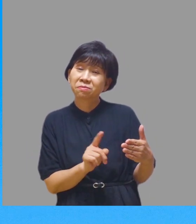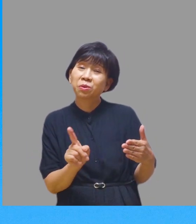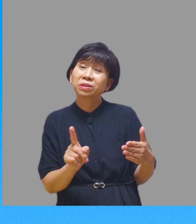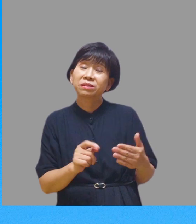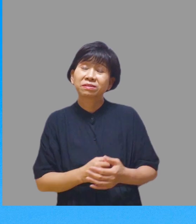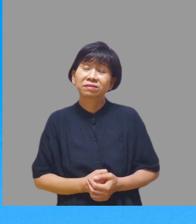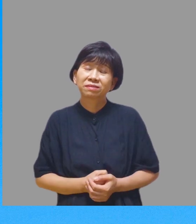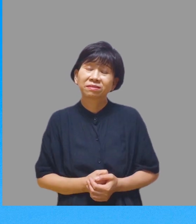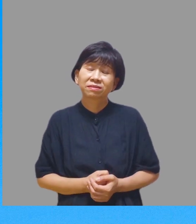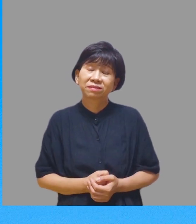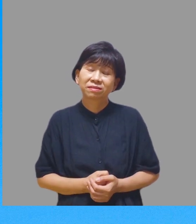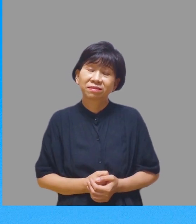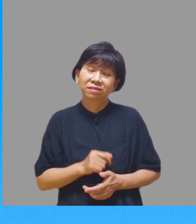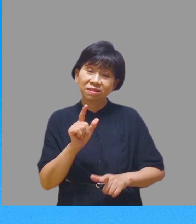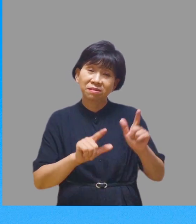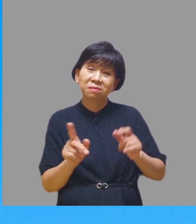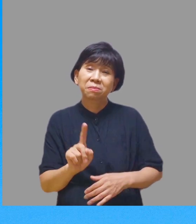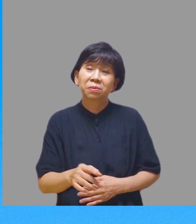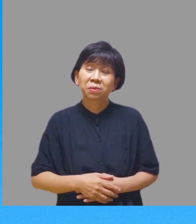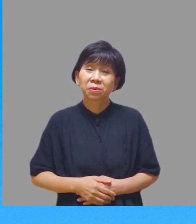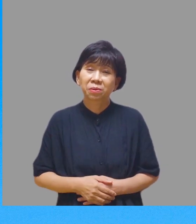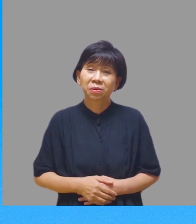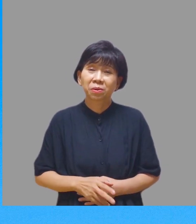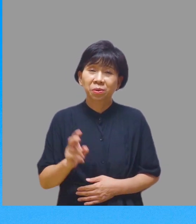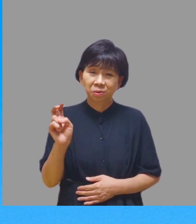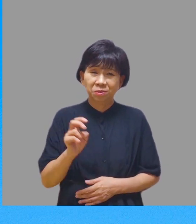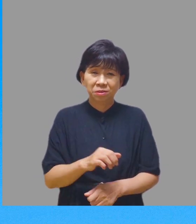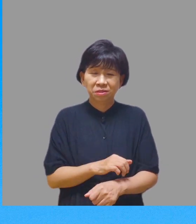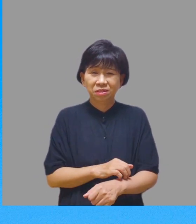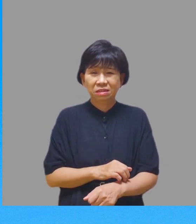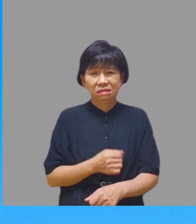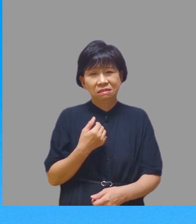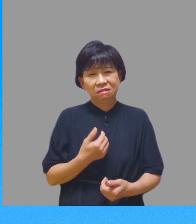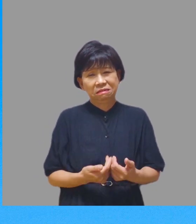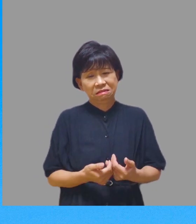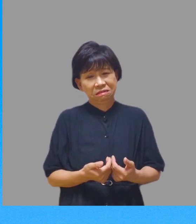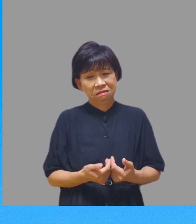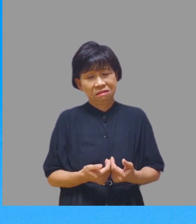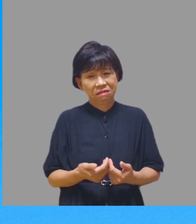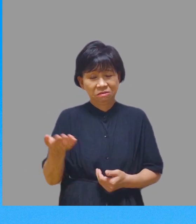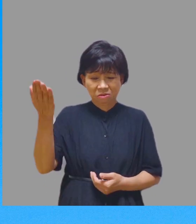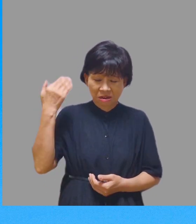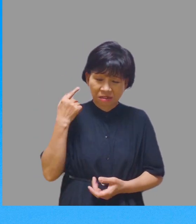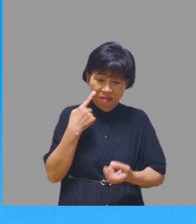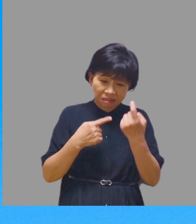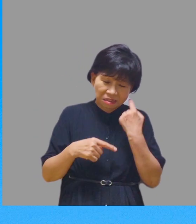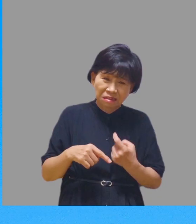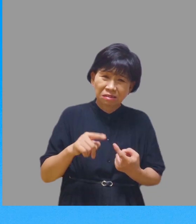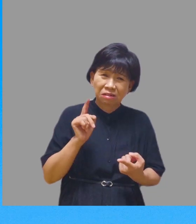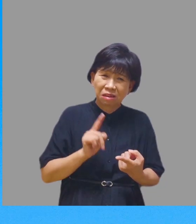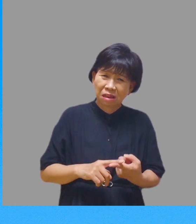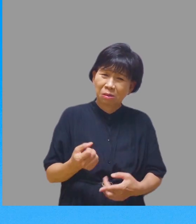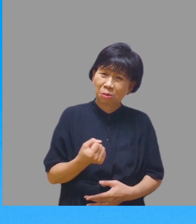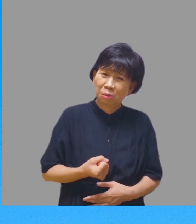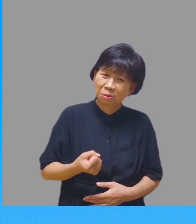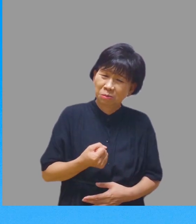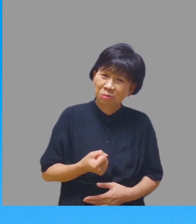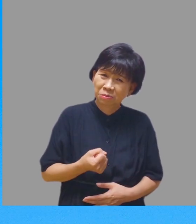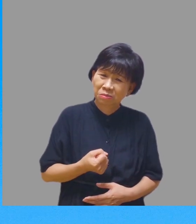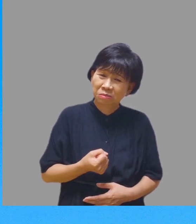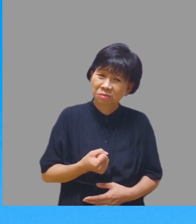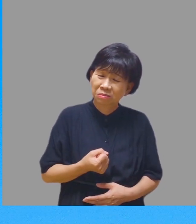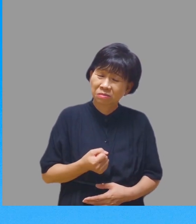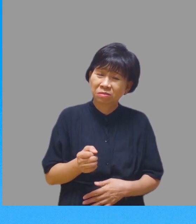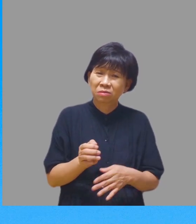있습니까? 혹시 좀 불편하셨다면 죄송합니다. 과거의 상처에 머물러 있으십니까?